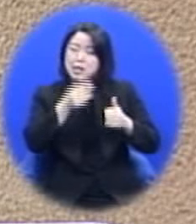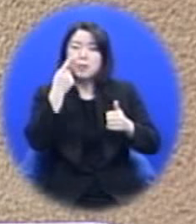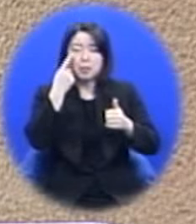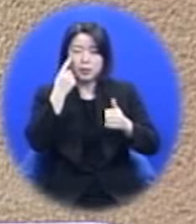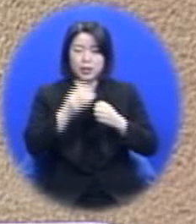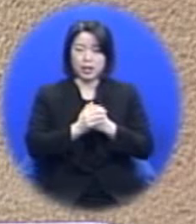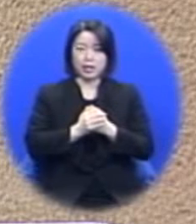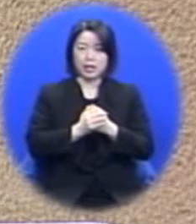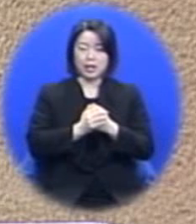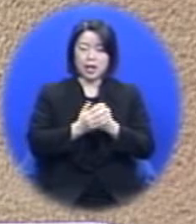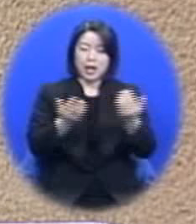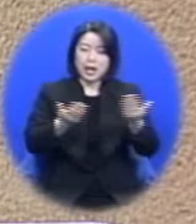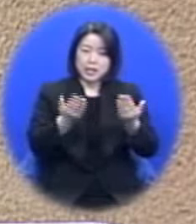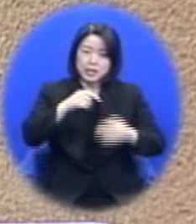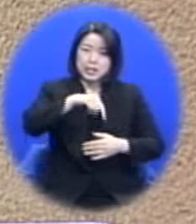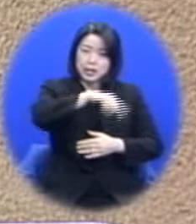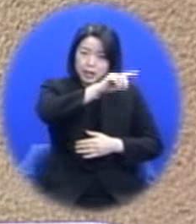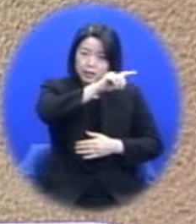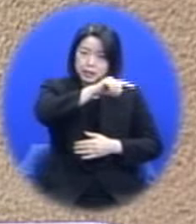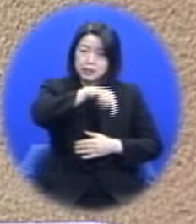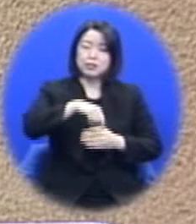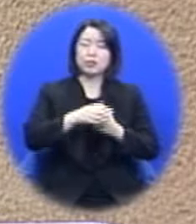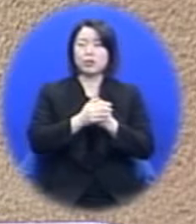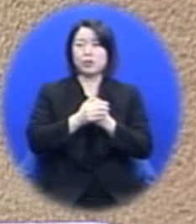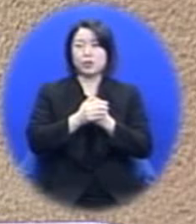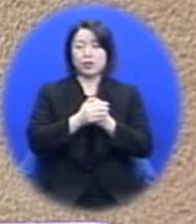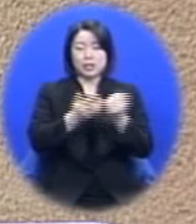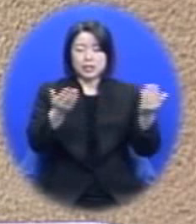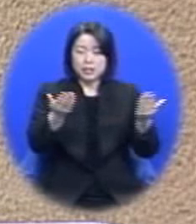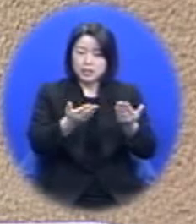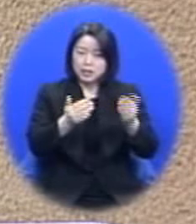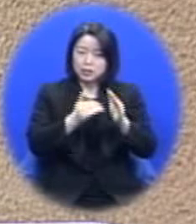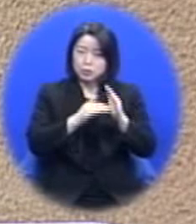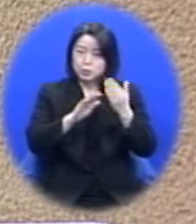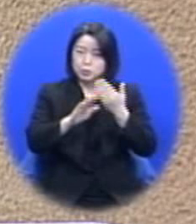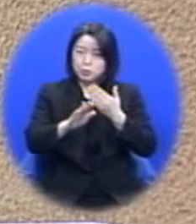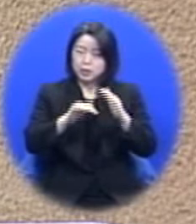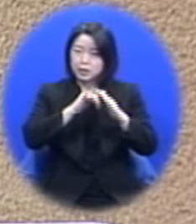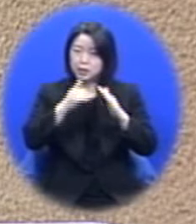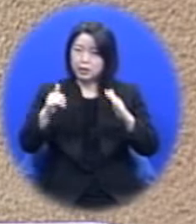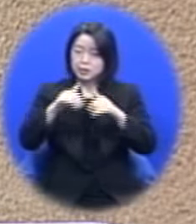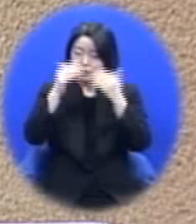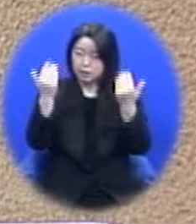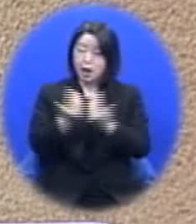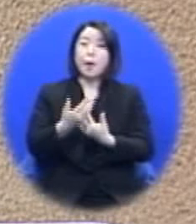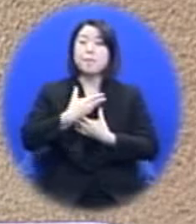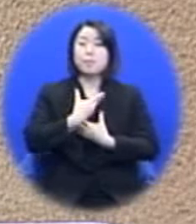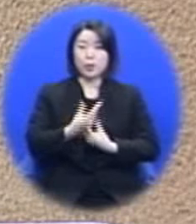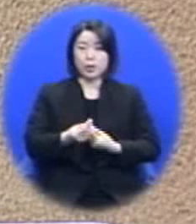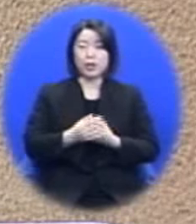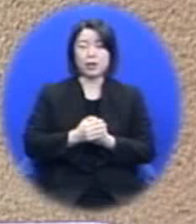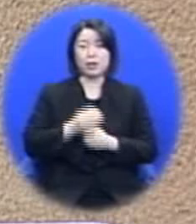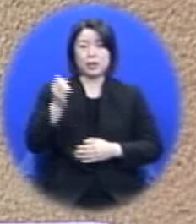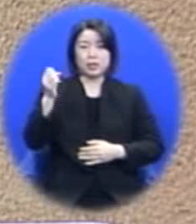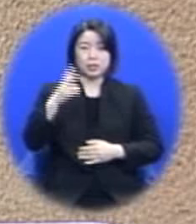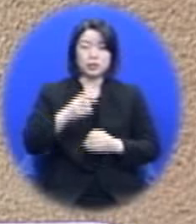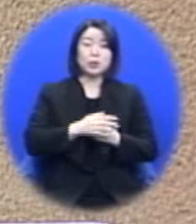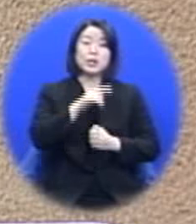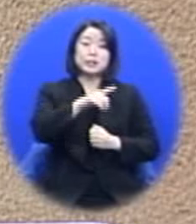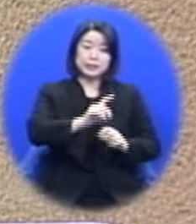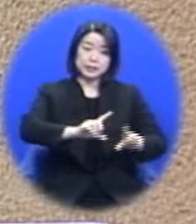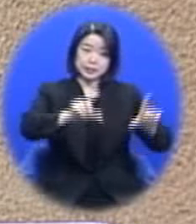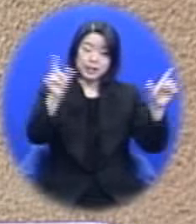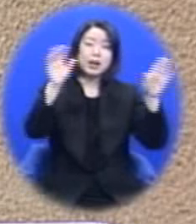있으면 출장 일이 다 끝나고 집에 전화를 해봅니다. 그러면 다 가족들이 다 편안하다는 거예요. 그리고 그날